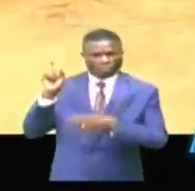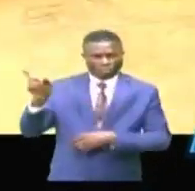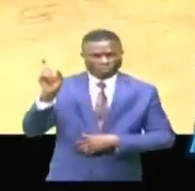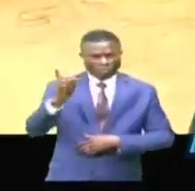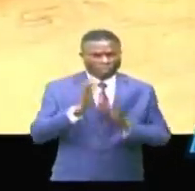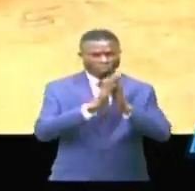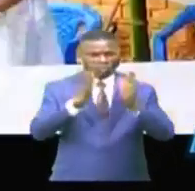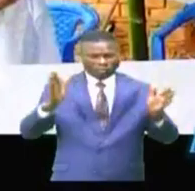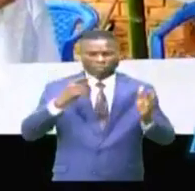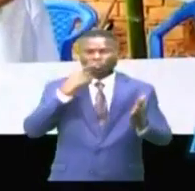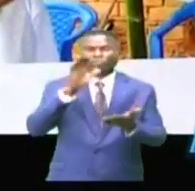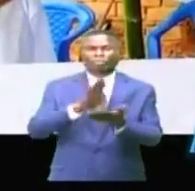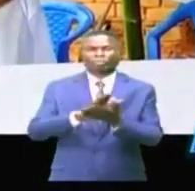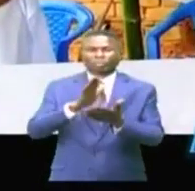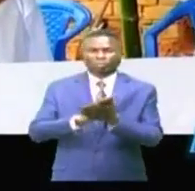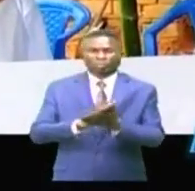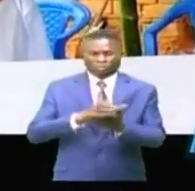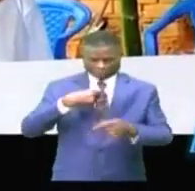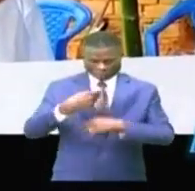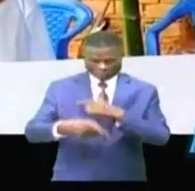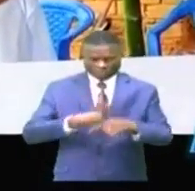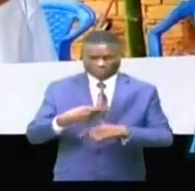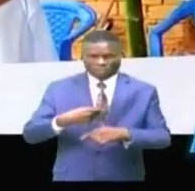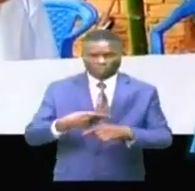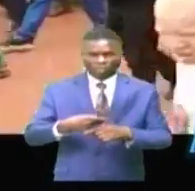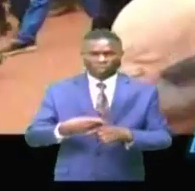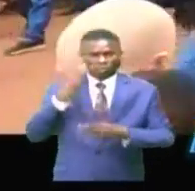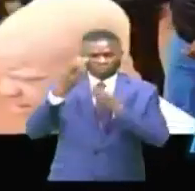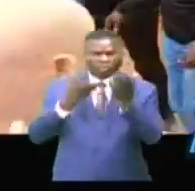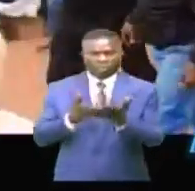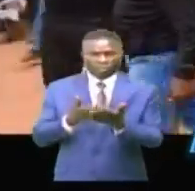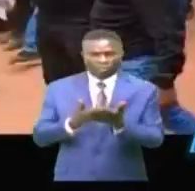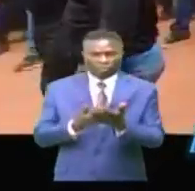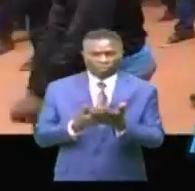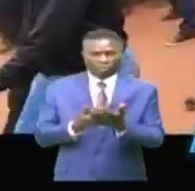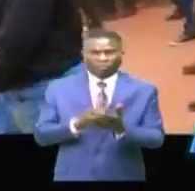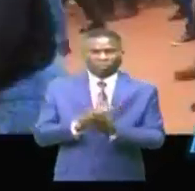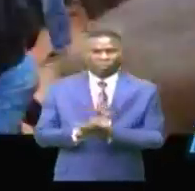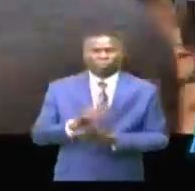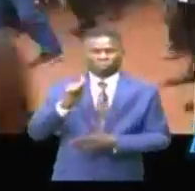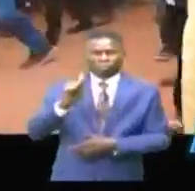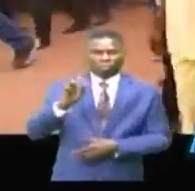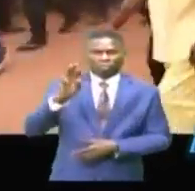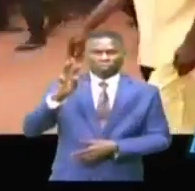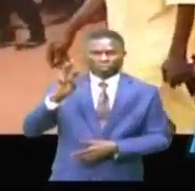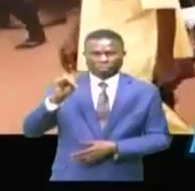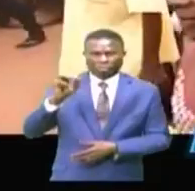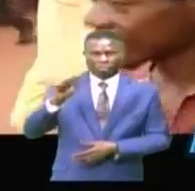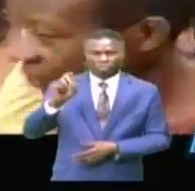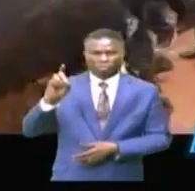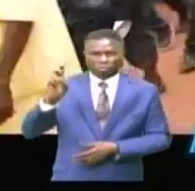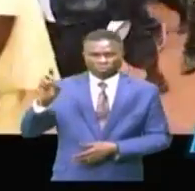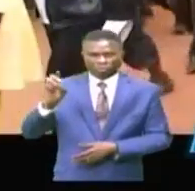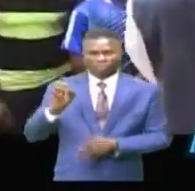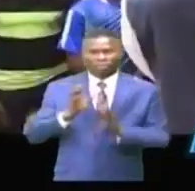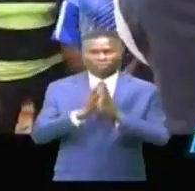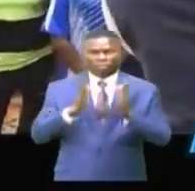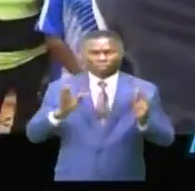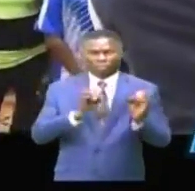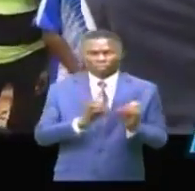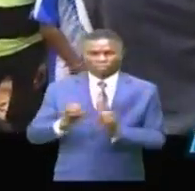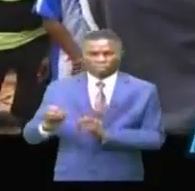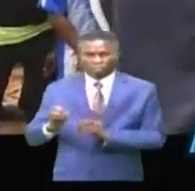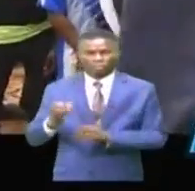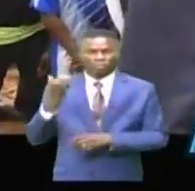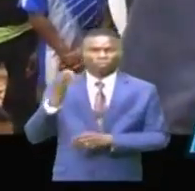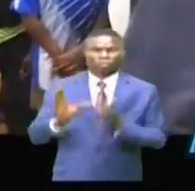messe d'action de grâce pour commencer cette itinérance Amadou da centre un meeting a été organisé par